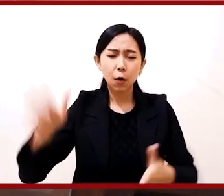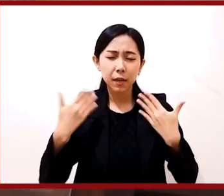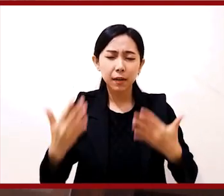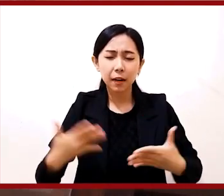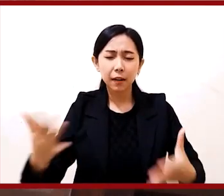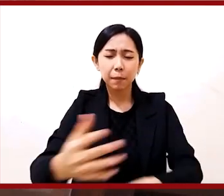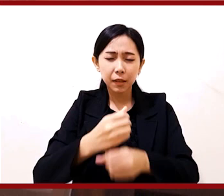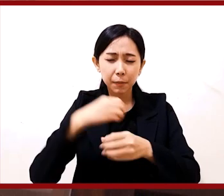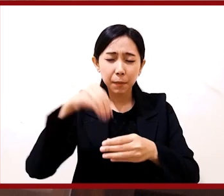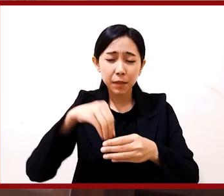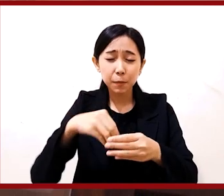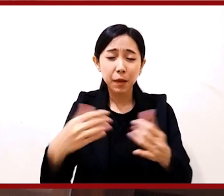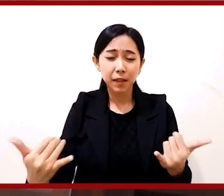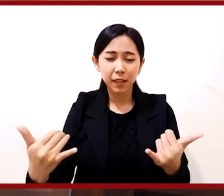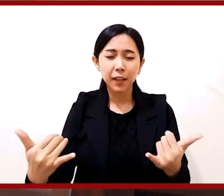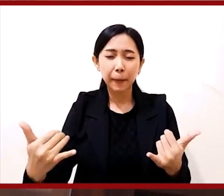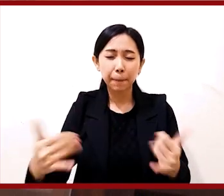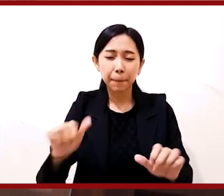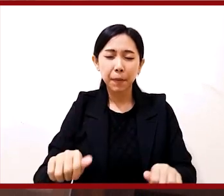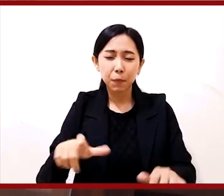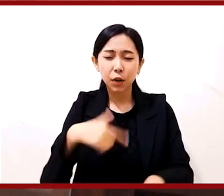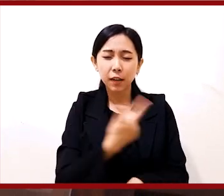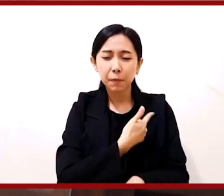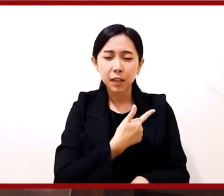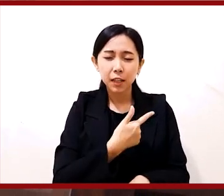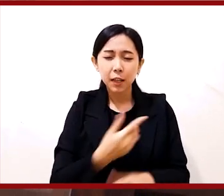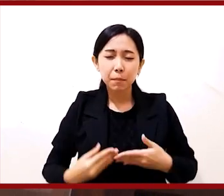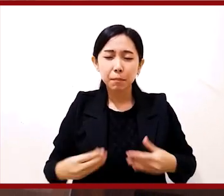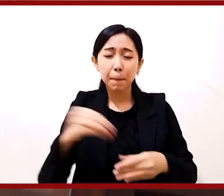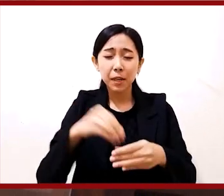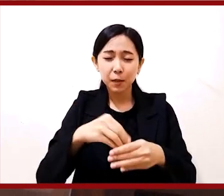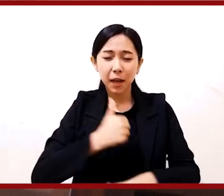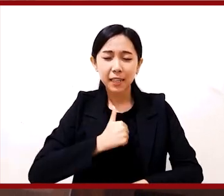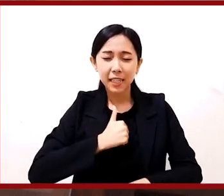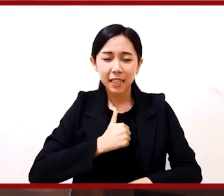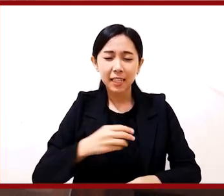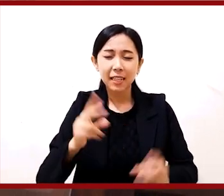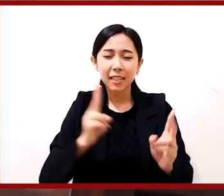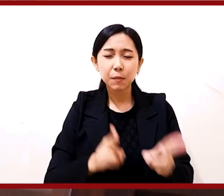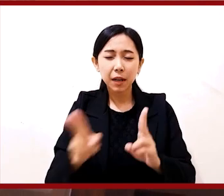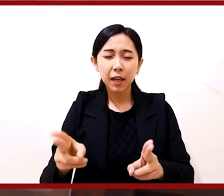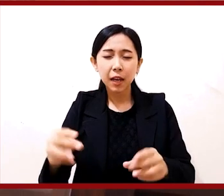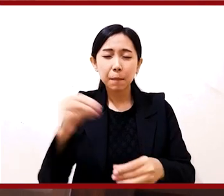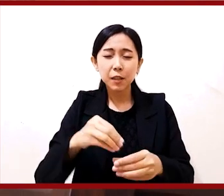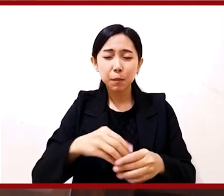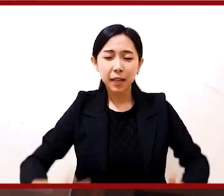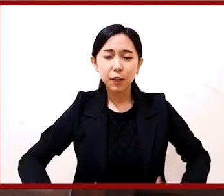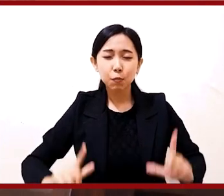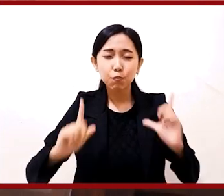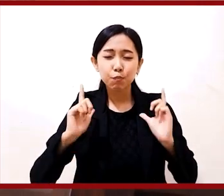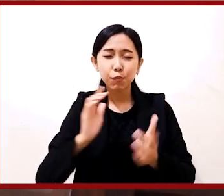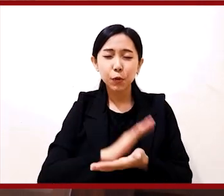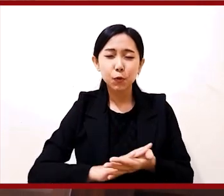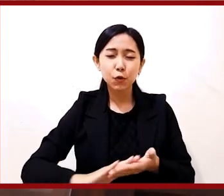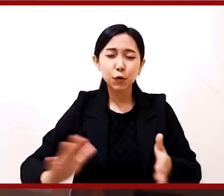Bapa berkenan menerima persembahan kami dan memampukan kami untuk mempersembahkan diri kami sebagai persembahan yang